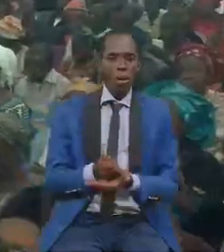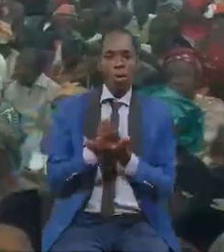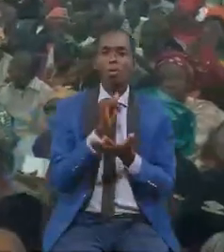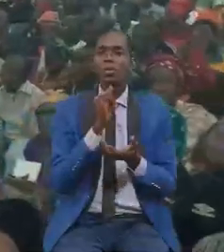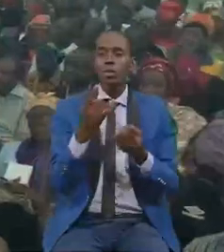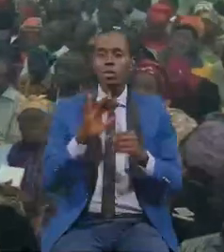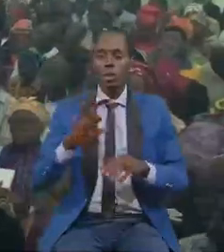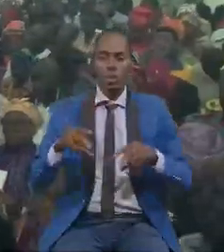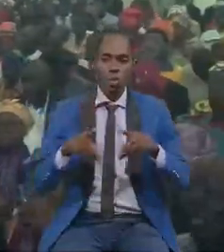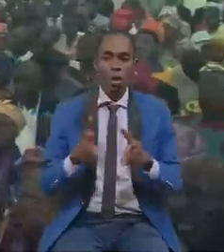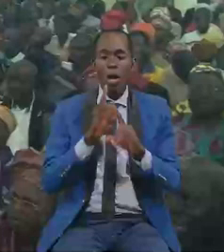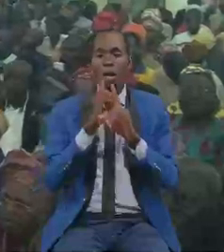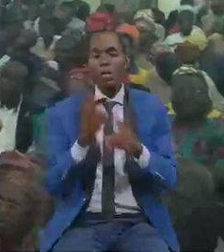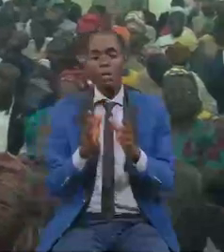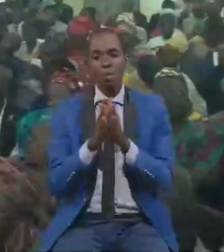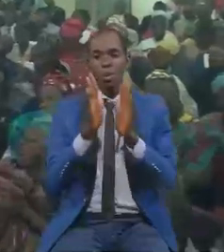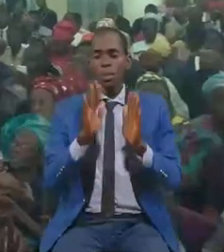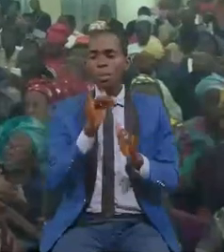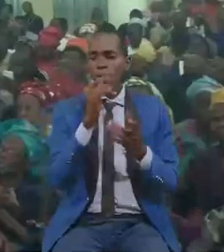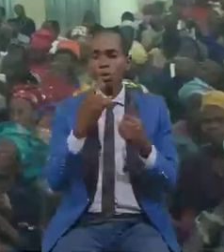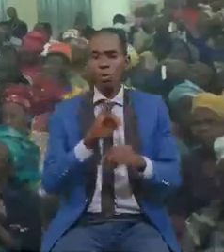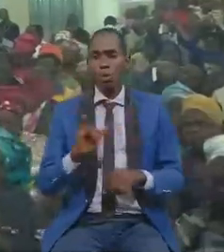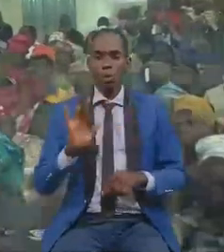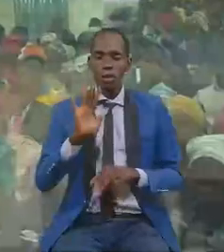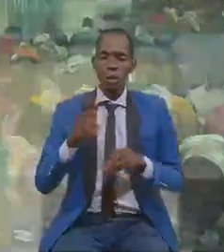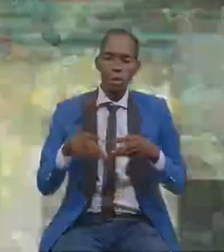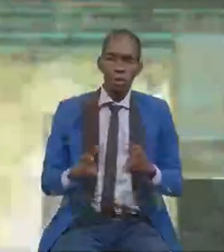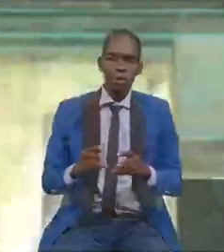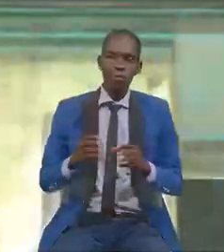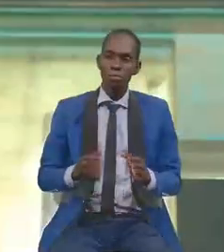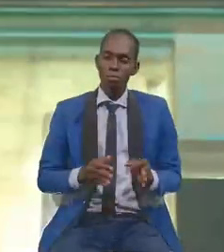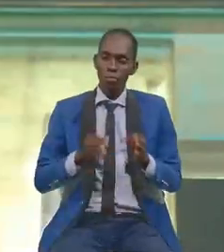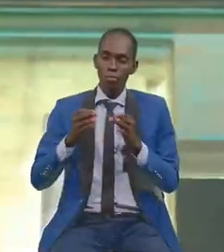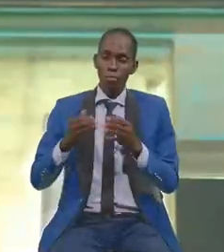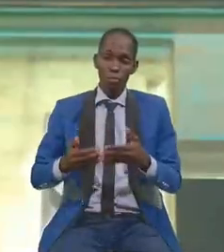viendront, la marche en avant et le progrès vous